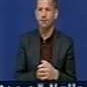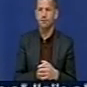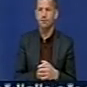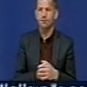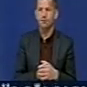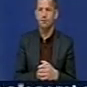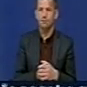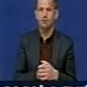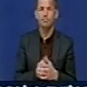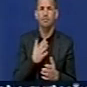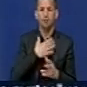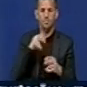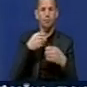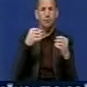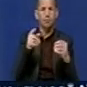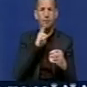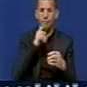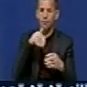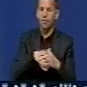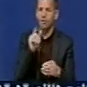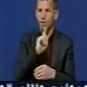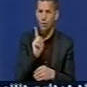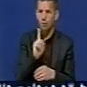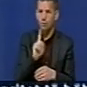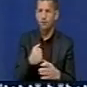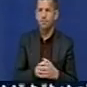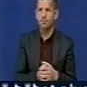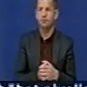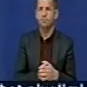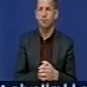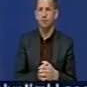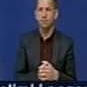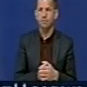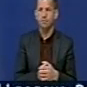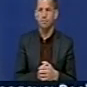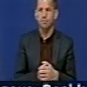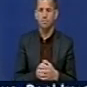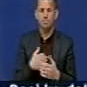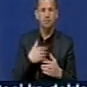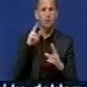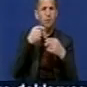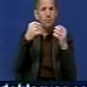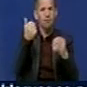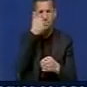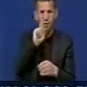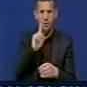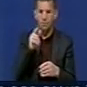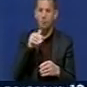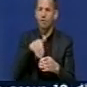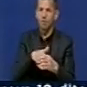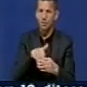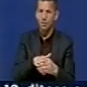Unë e kam deklaruar që nuk do ta votoj gjykatën. Kam deklaruar pse nuk do ta votoj gjykatën dhe deklaroj